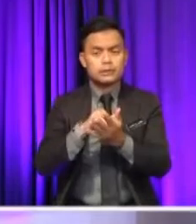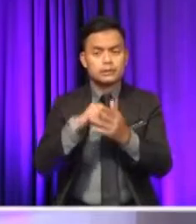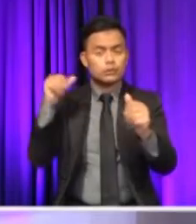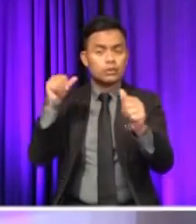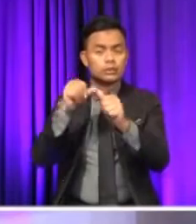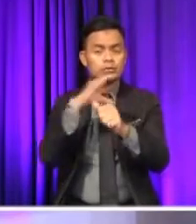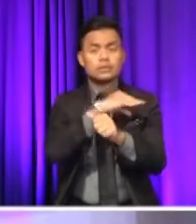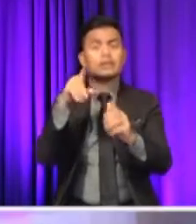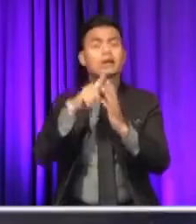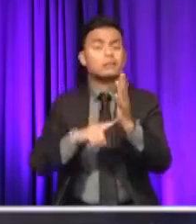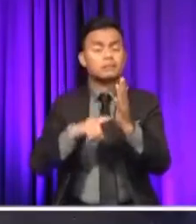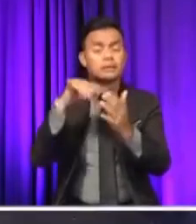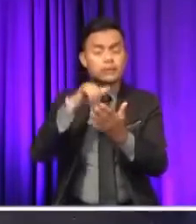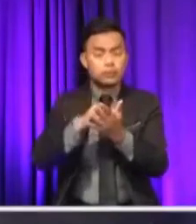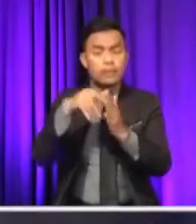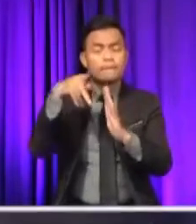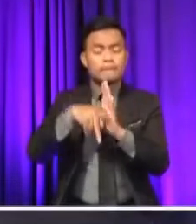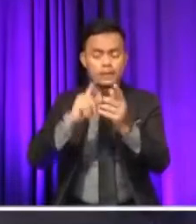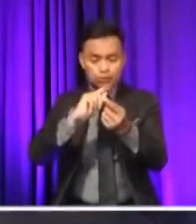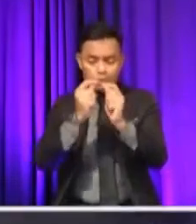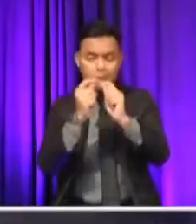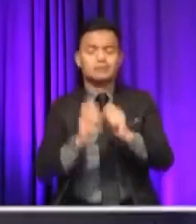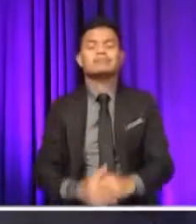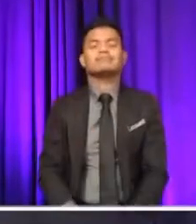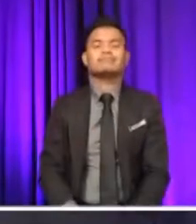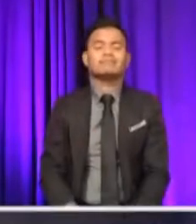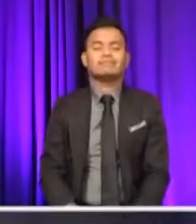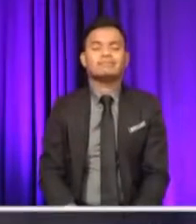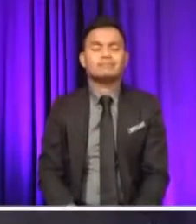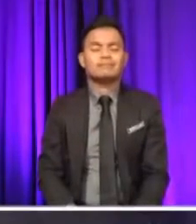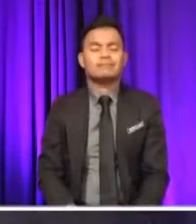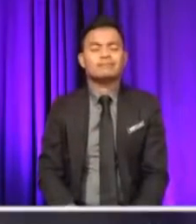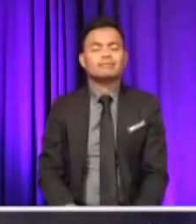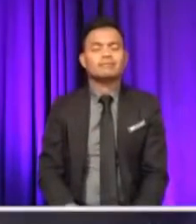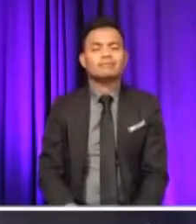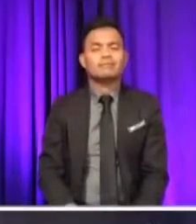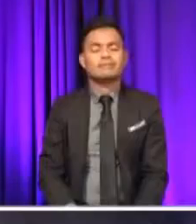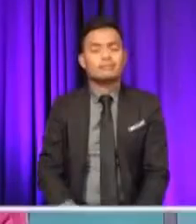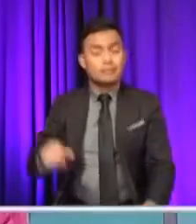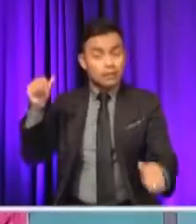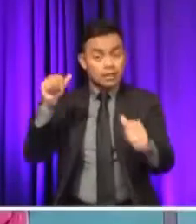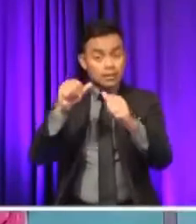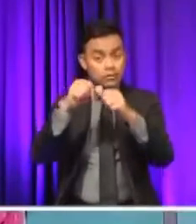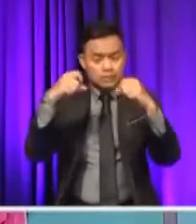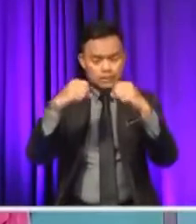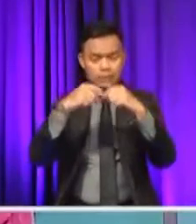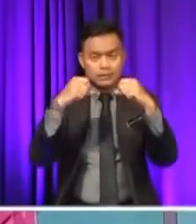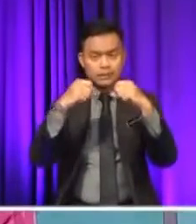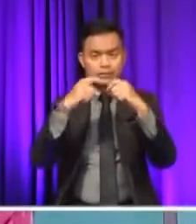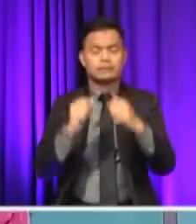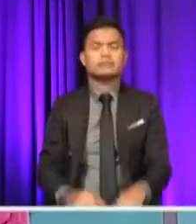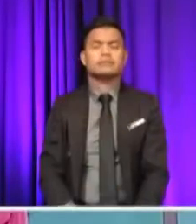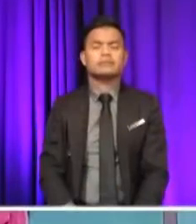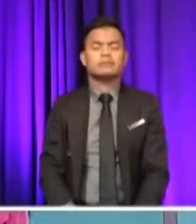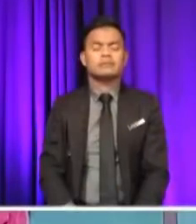itu penukar. Okey Cikgu Hartini, silakan. Okey, terima kasih. Okey, arus elektrik. Arus ni